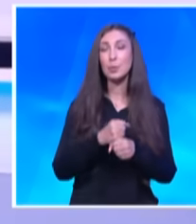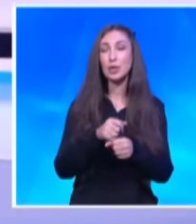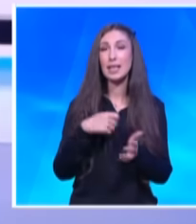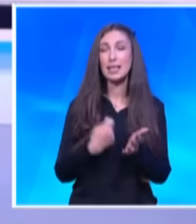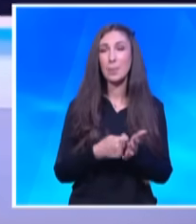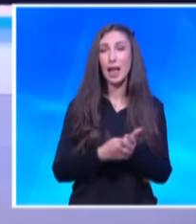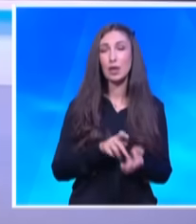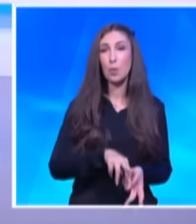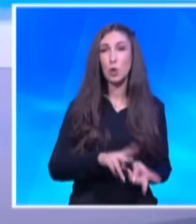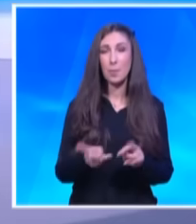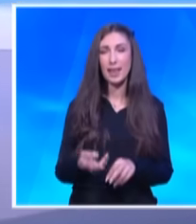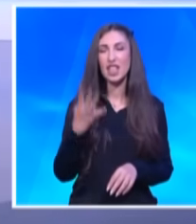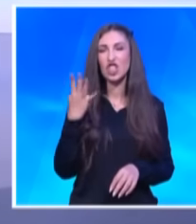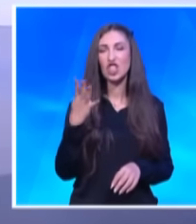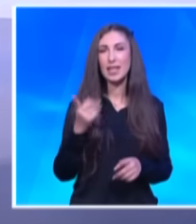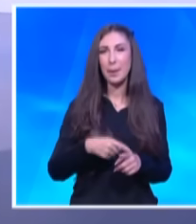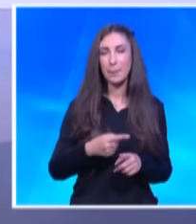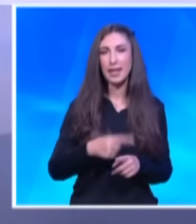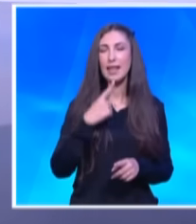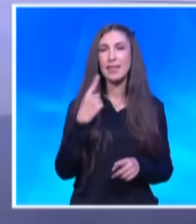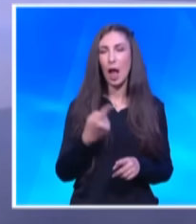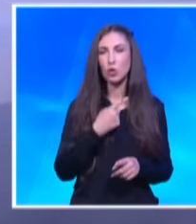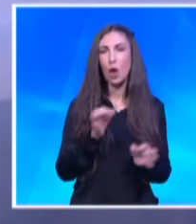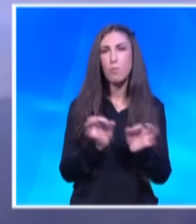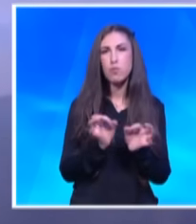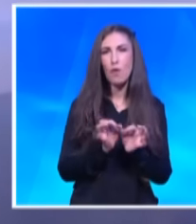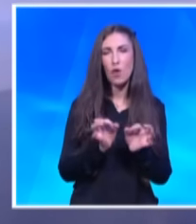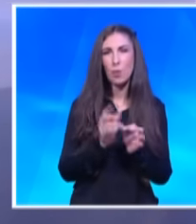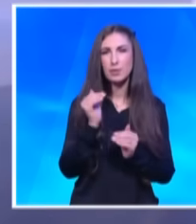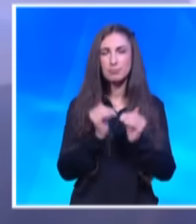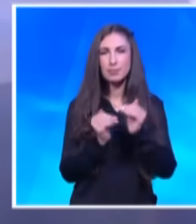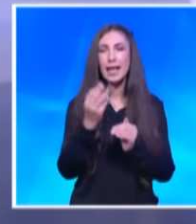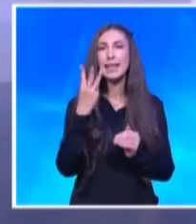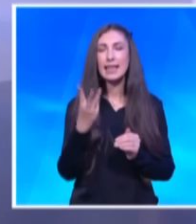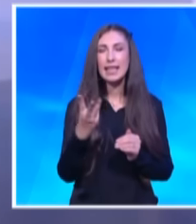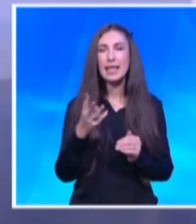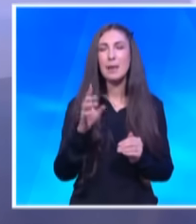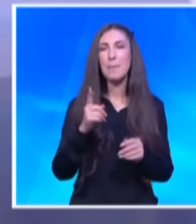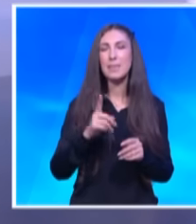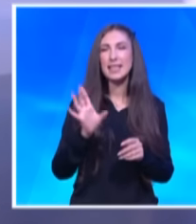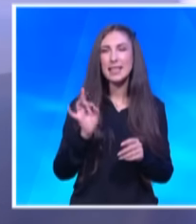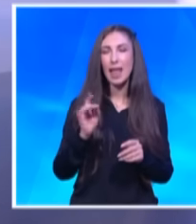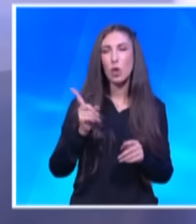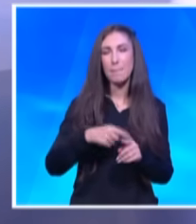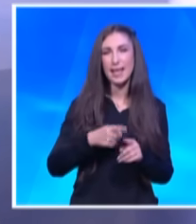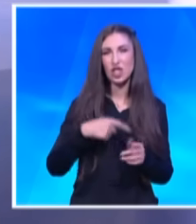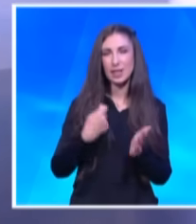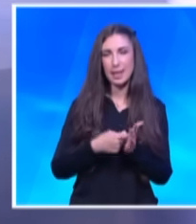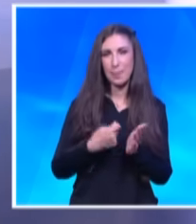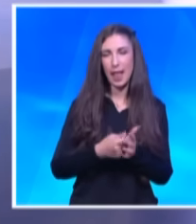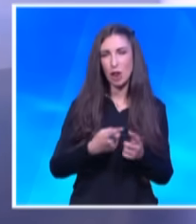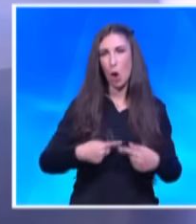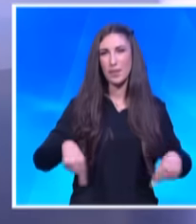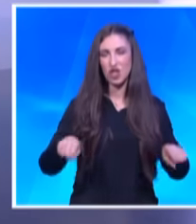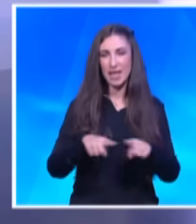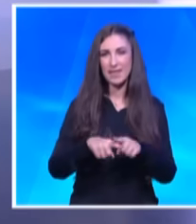заплата се променя 4 пъти в годината по формула, равнява се на 3 средномесечни заплати в обществения сектор. Така